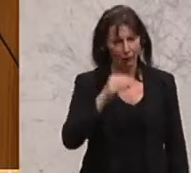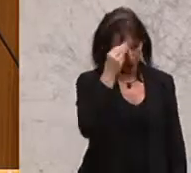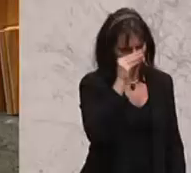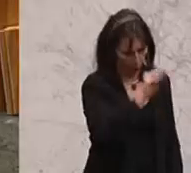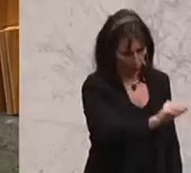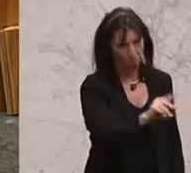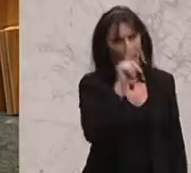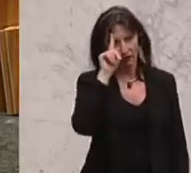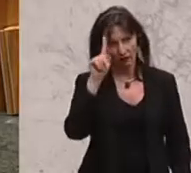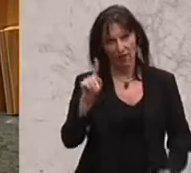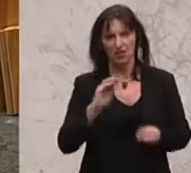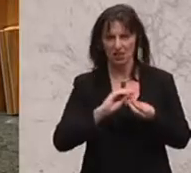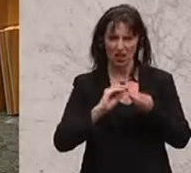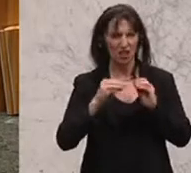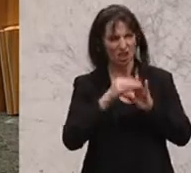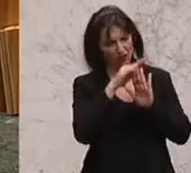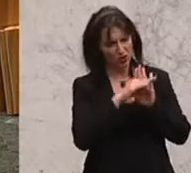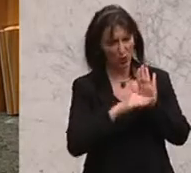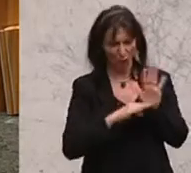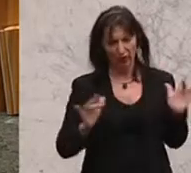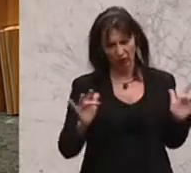Herr Abgeordneter, Sie wissen, dass Sie sich geschäftsordnungswidrig verhalten.